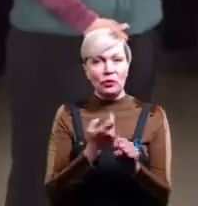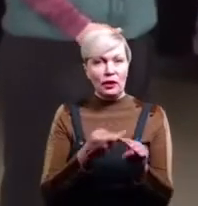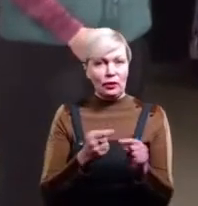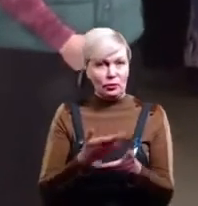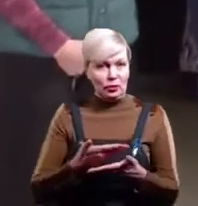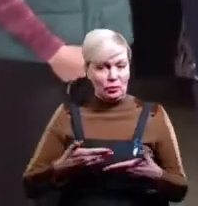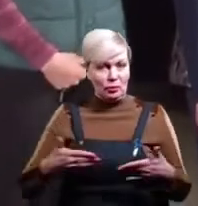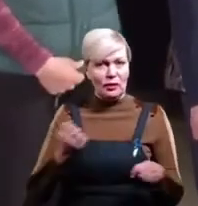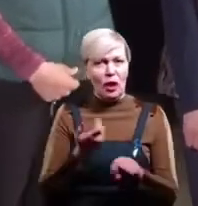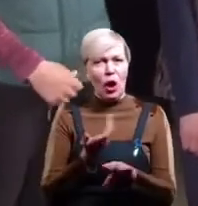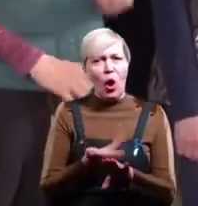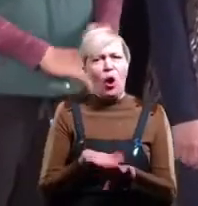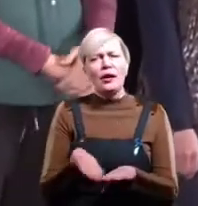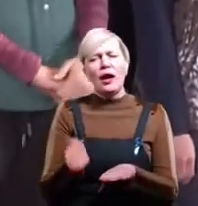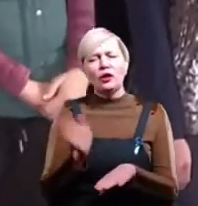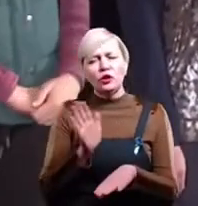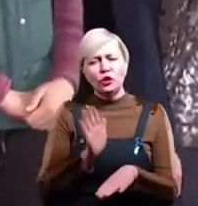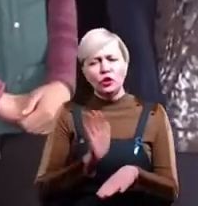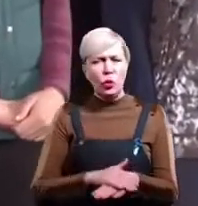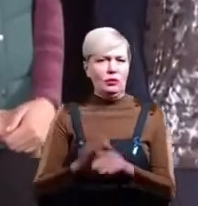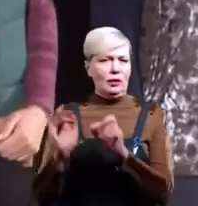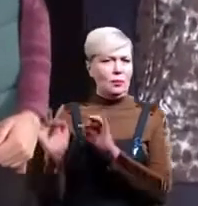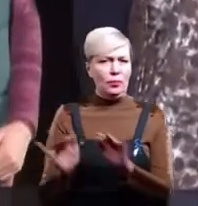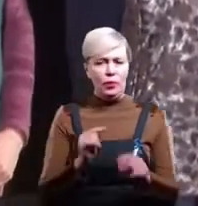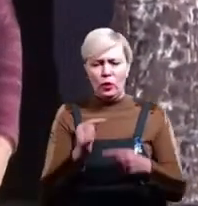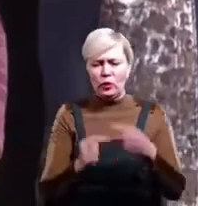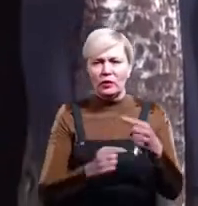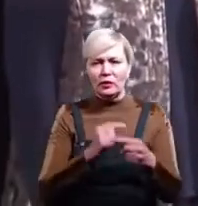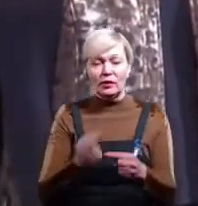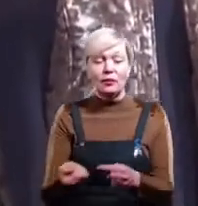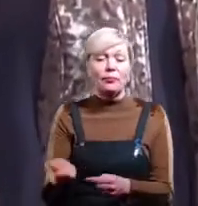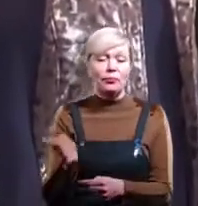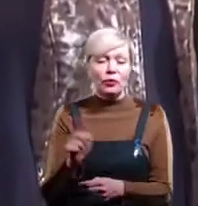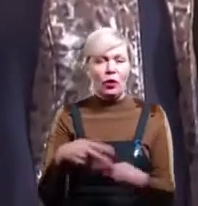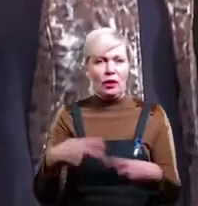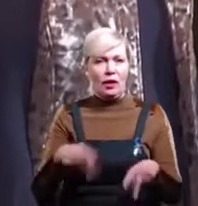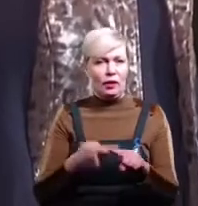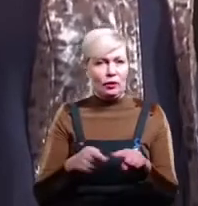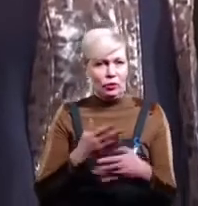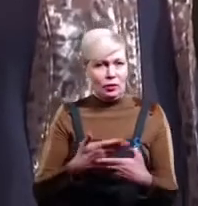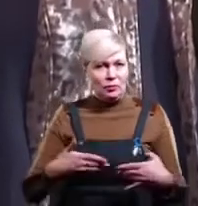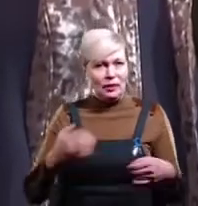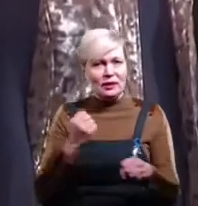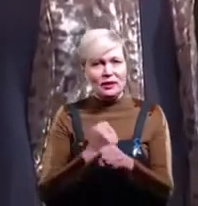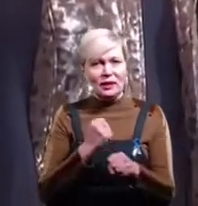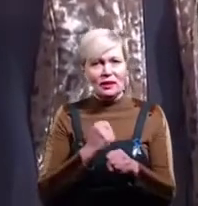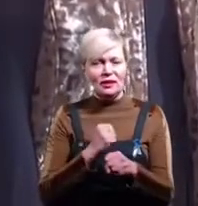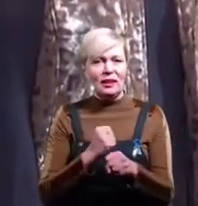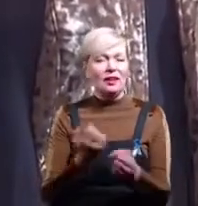очень тяжелый процесс, потому что даже ту хореографию, которую мы делаем, не всегда можно